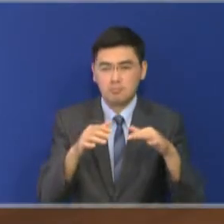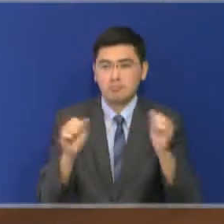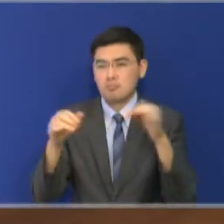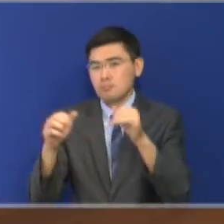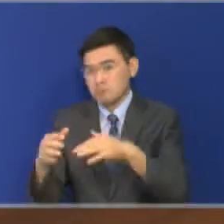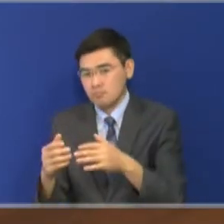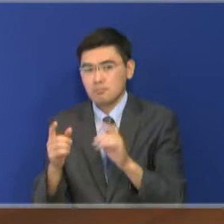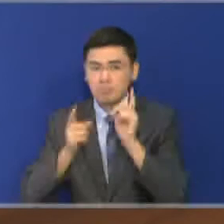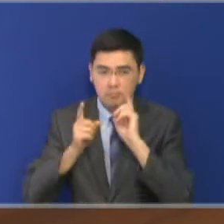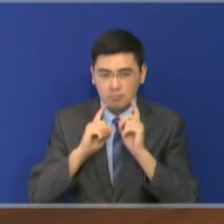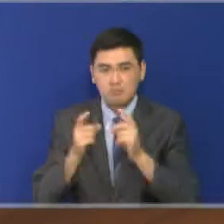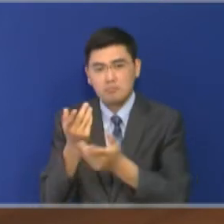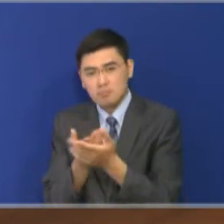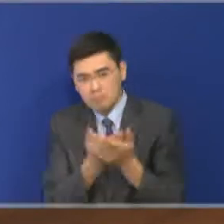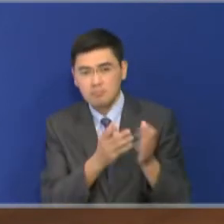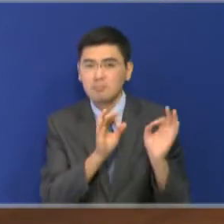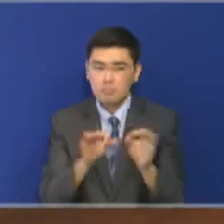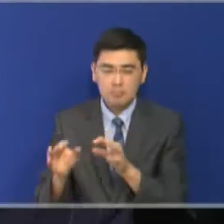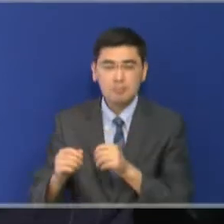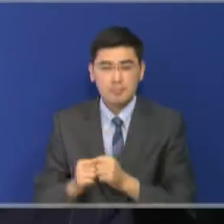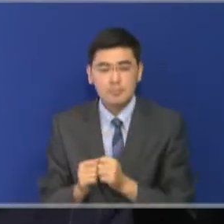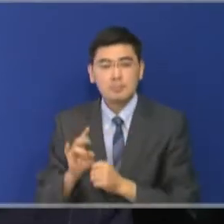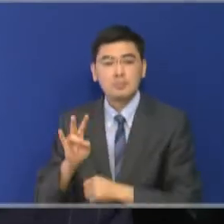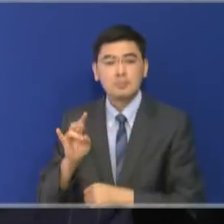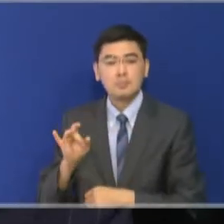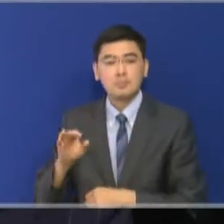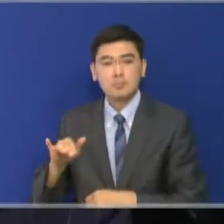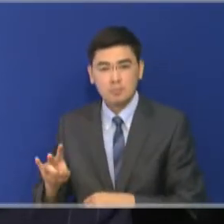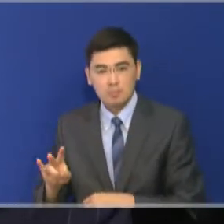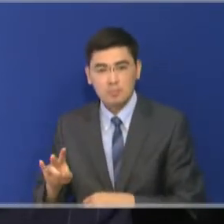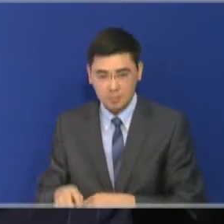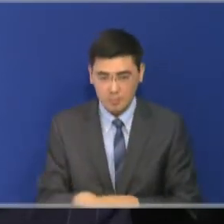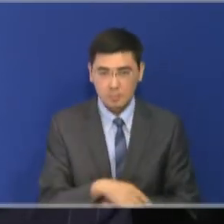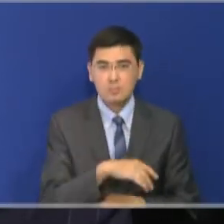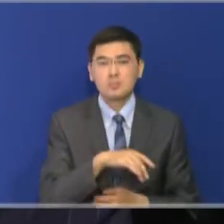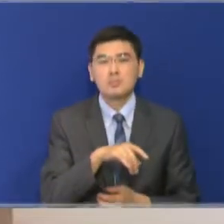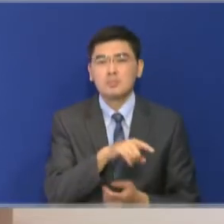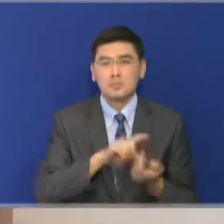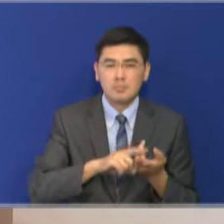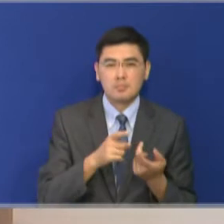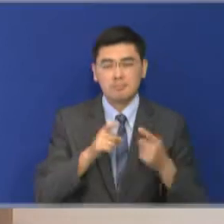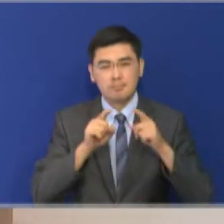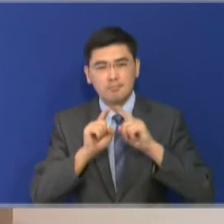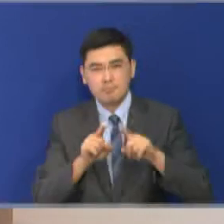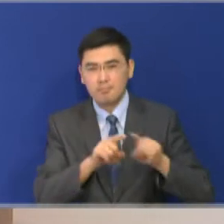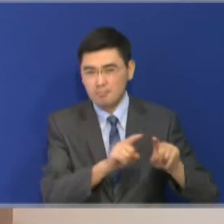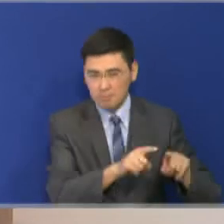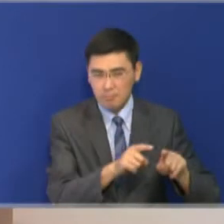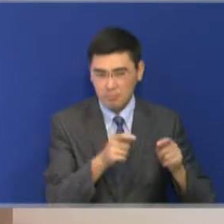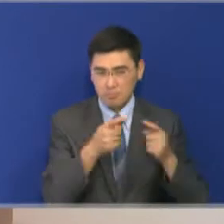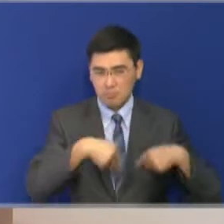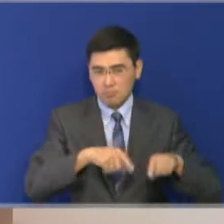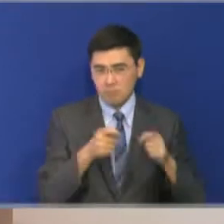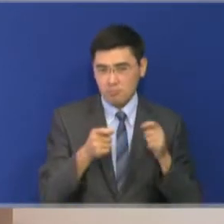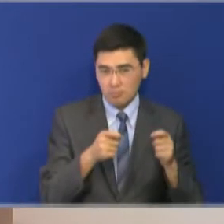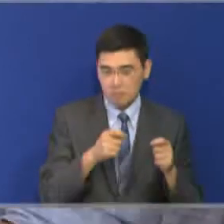жөніндегі басқарманың жеке құрамымен кездесуге Нұротан партиясы Семей қалалық филиалы үгіт-насихат тобының жетекшісі Қайрат Тастекеев